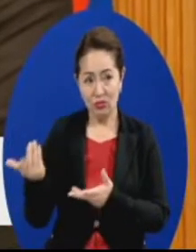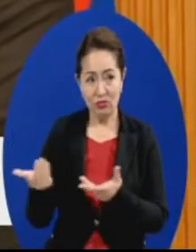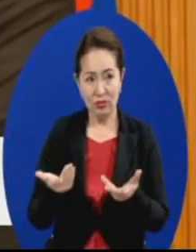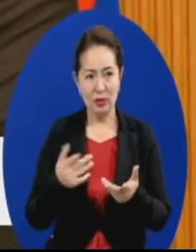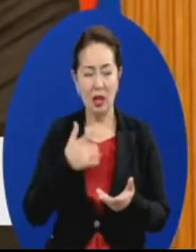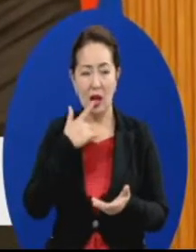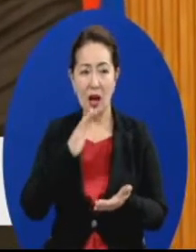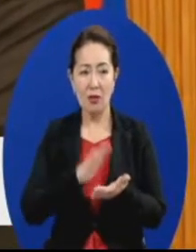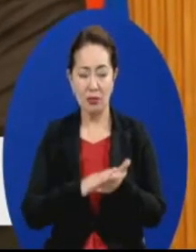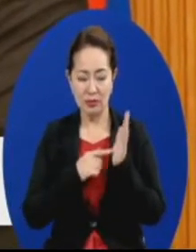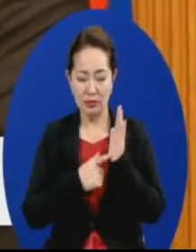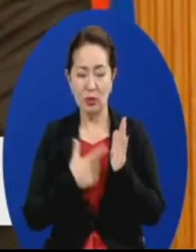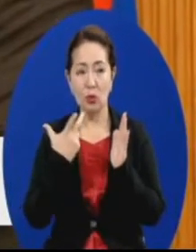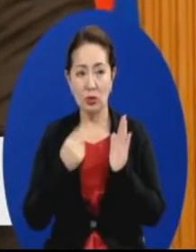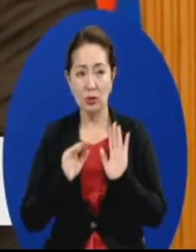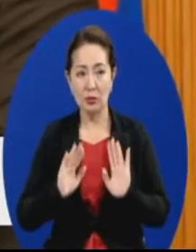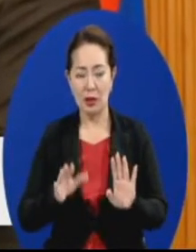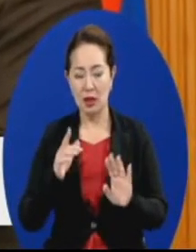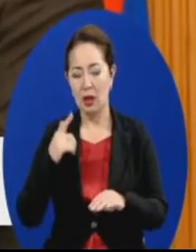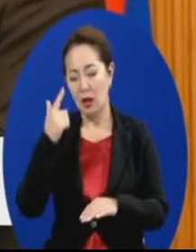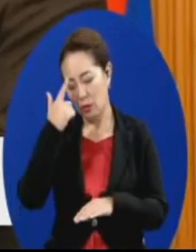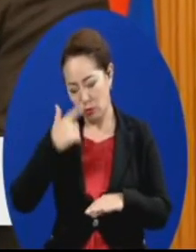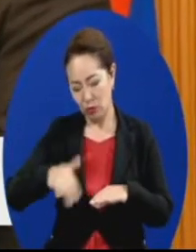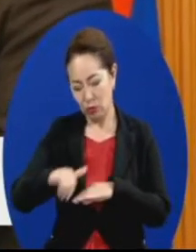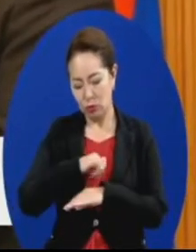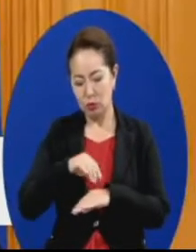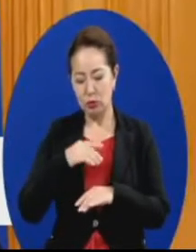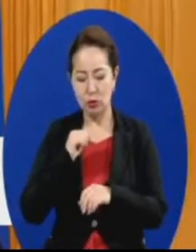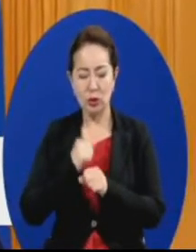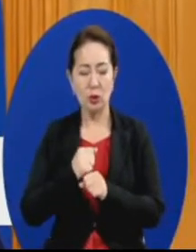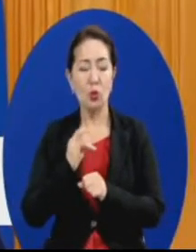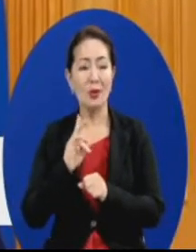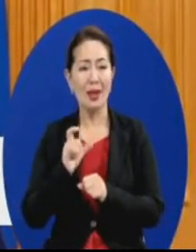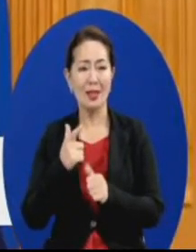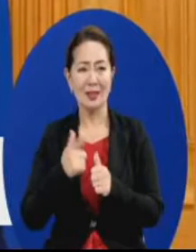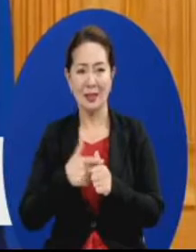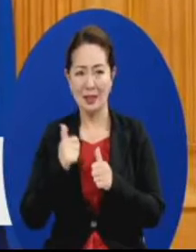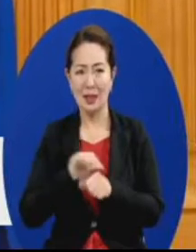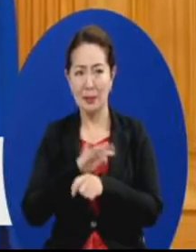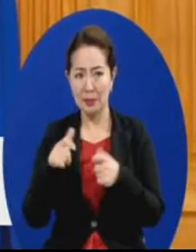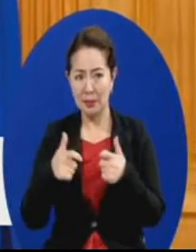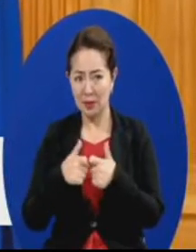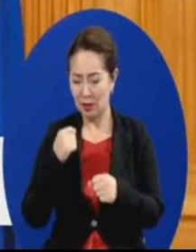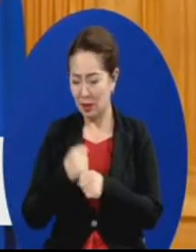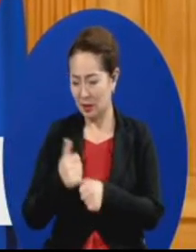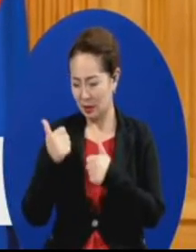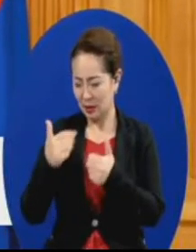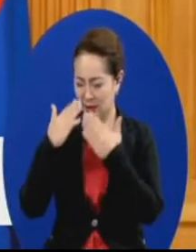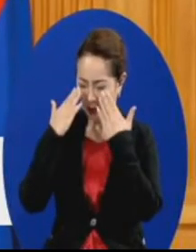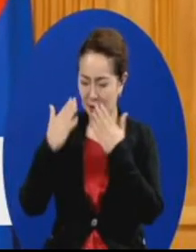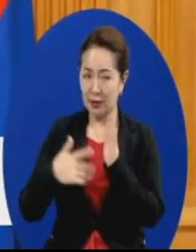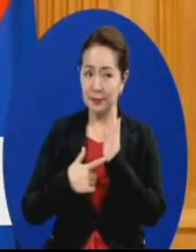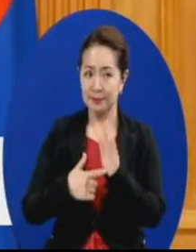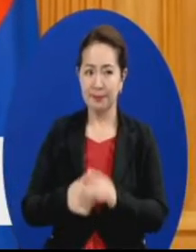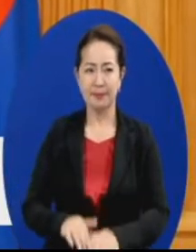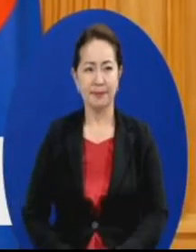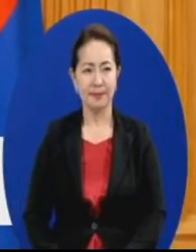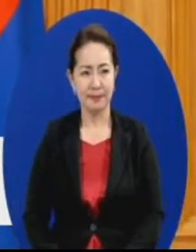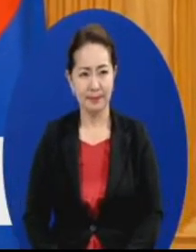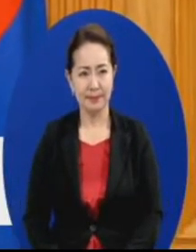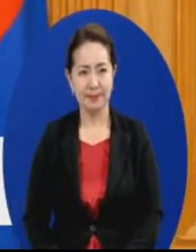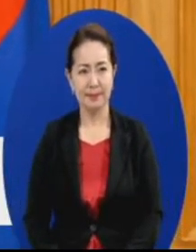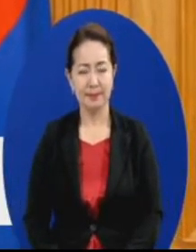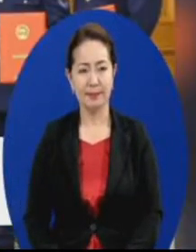хандан өргөсөн тангарагтай үнэнч байж эх орон ард түмнийхэн төлөө үүргээ нэр төртэй биелүүлэн ажиллаж байгаад талархал илэрхийллээ.